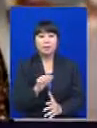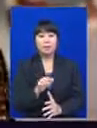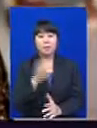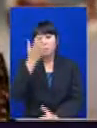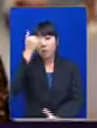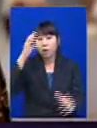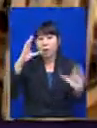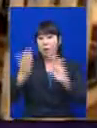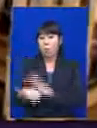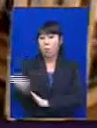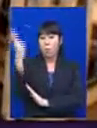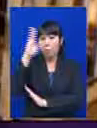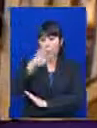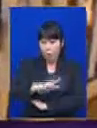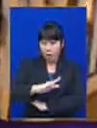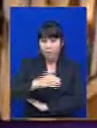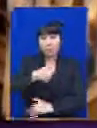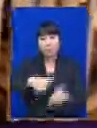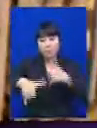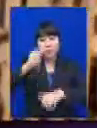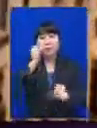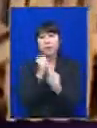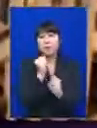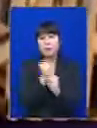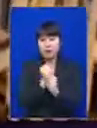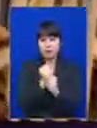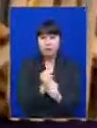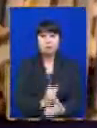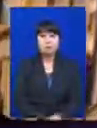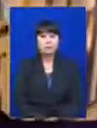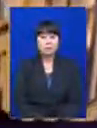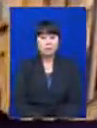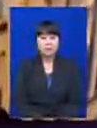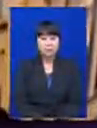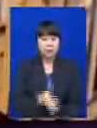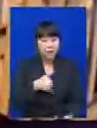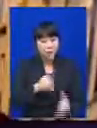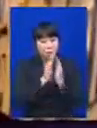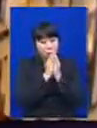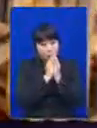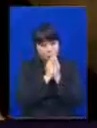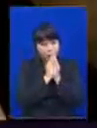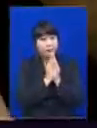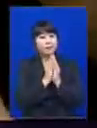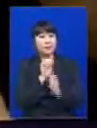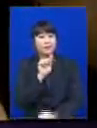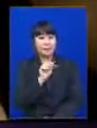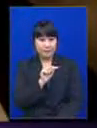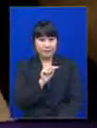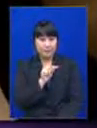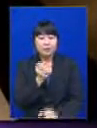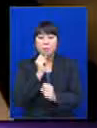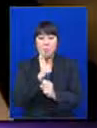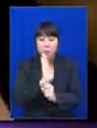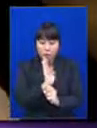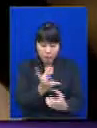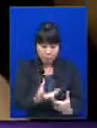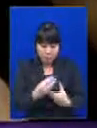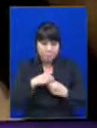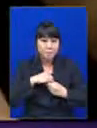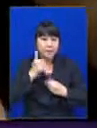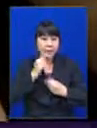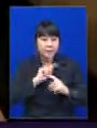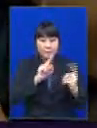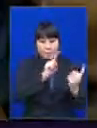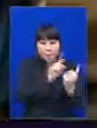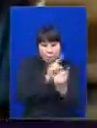พราะในตอนกลางวันพวกเขาจะออกไปทำงานการได้มาไหว้พระที่นี่ไม่เพียงแต่จะได้บุญแต่ยังได้พบป